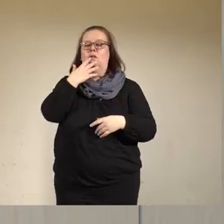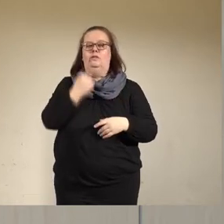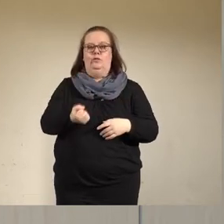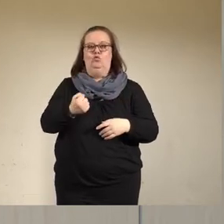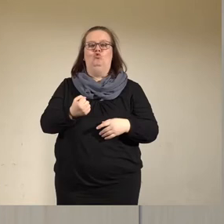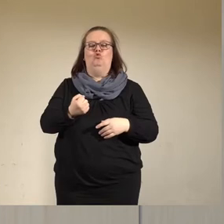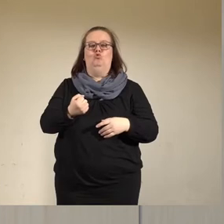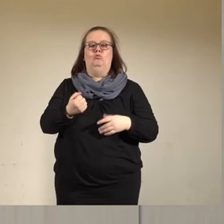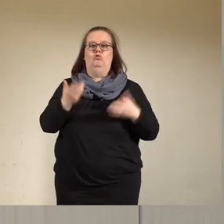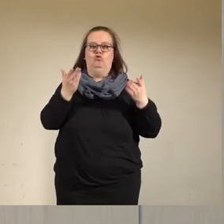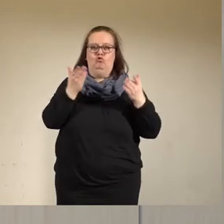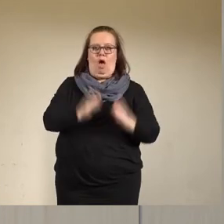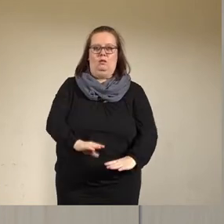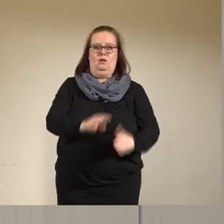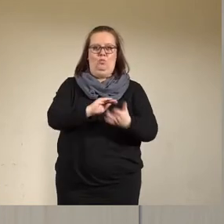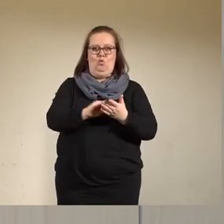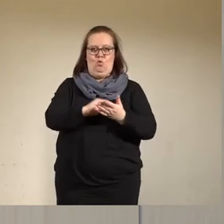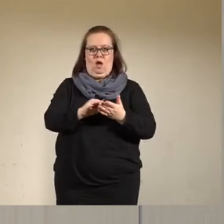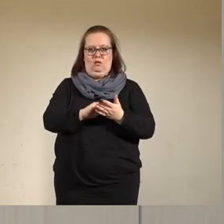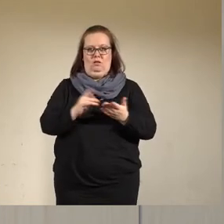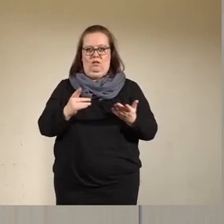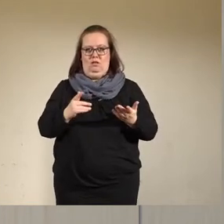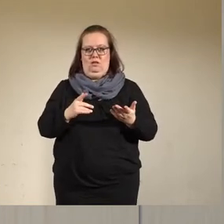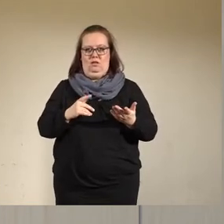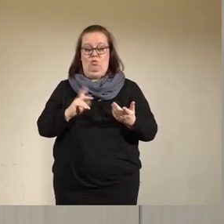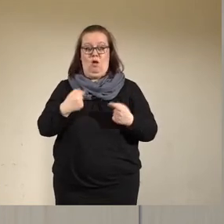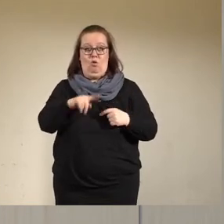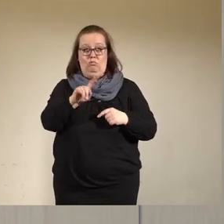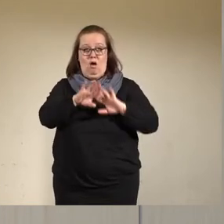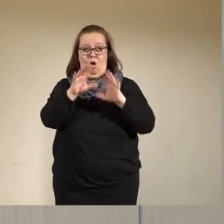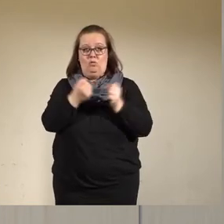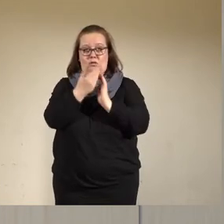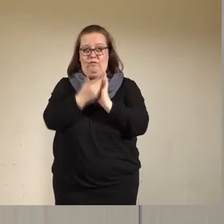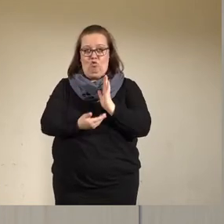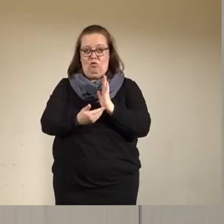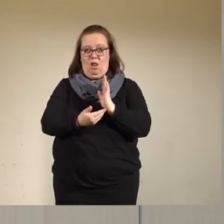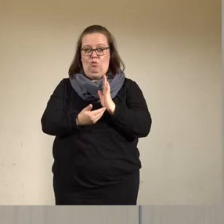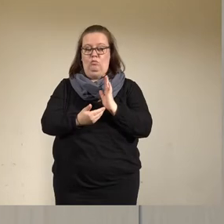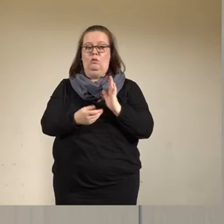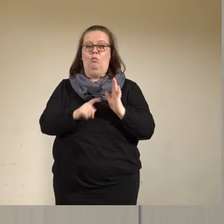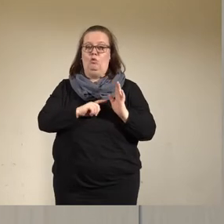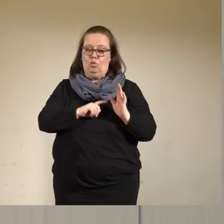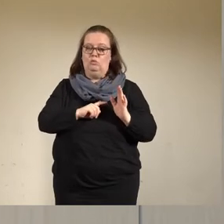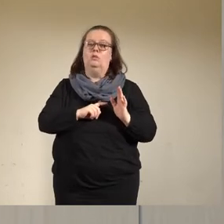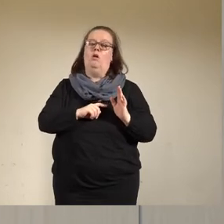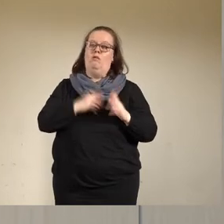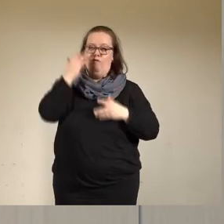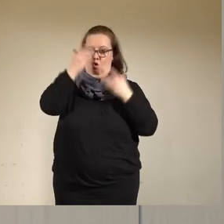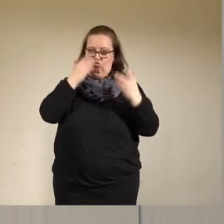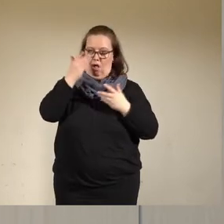eine schlanke Bürokratie. Und im Gegensatz zu Ihren Haushaltsvorstellungen sind unsere